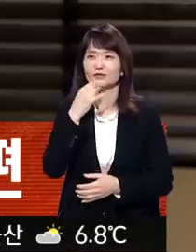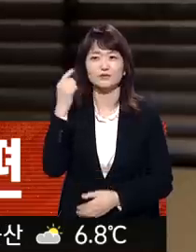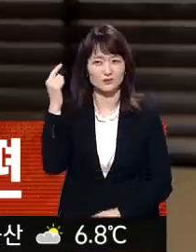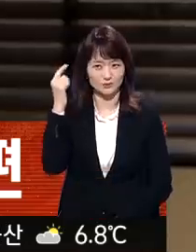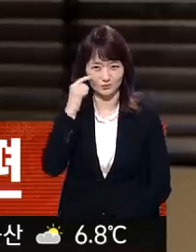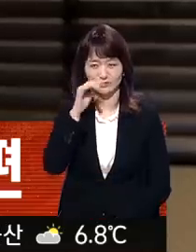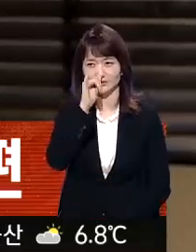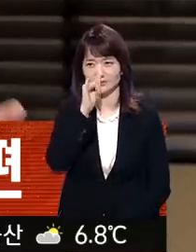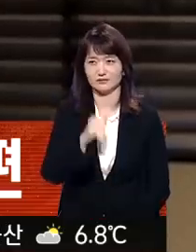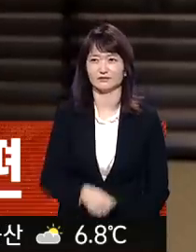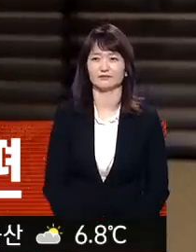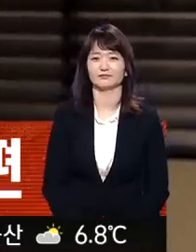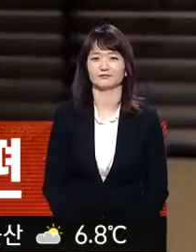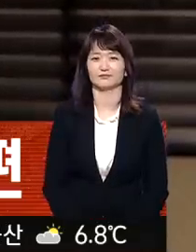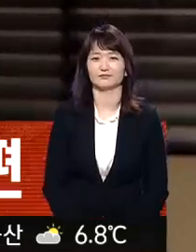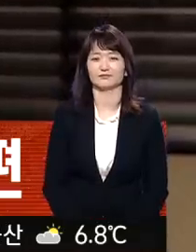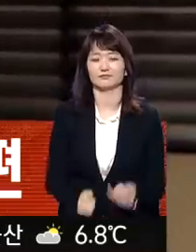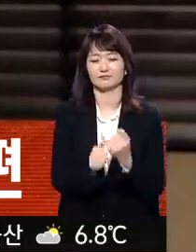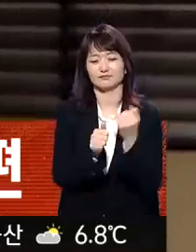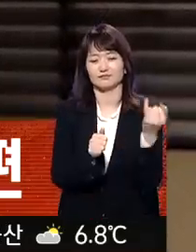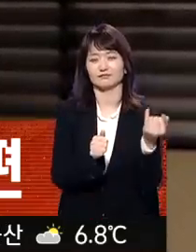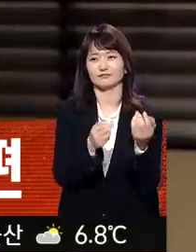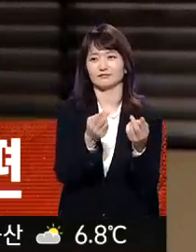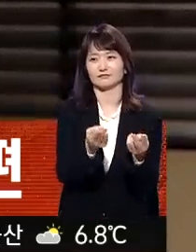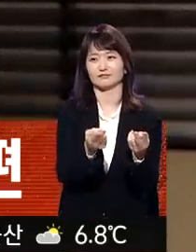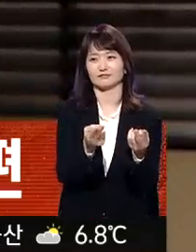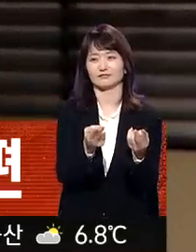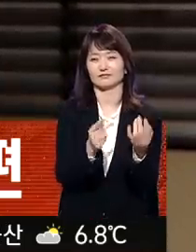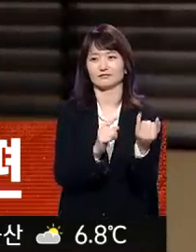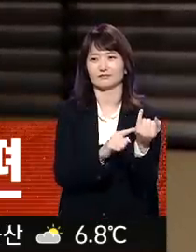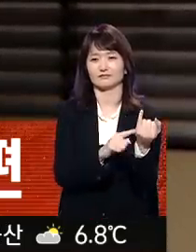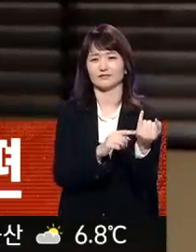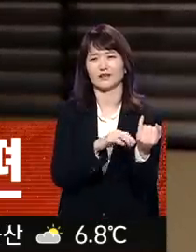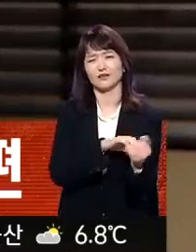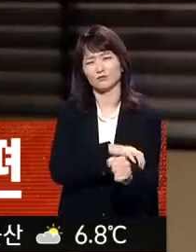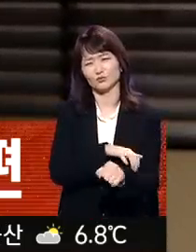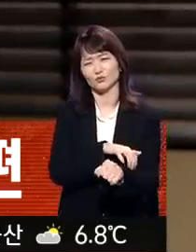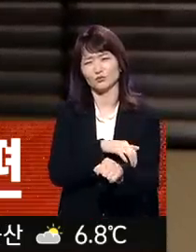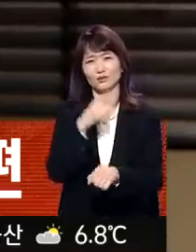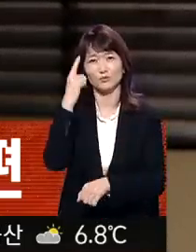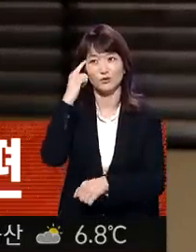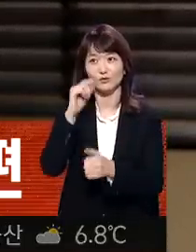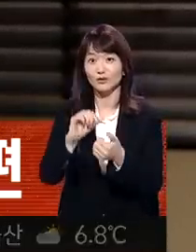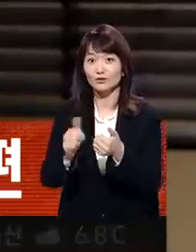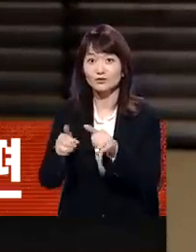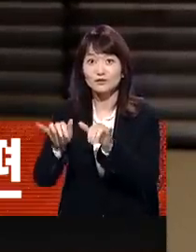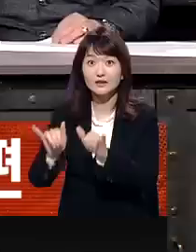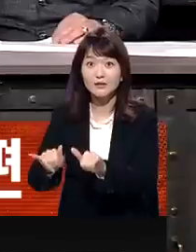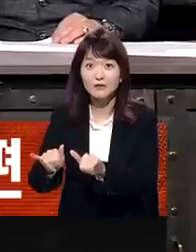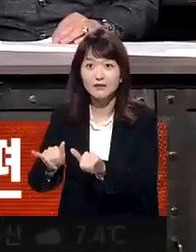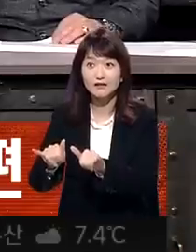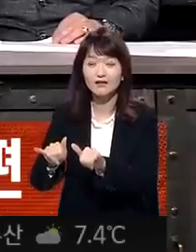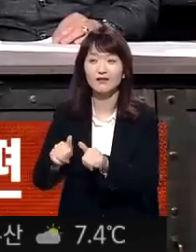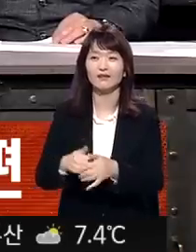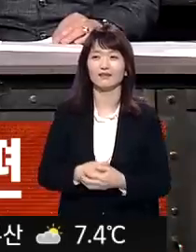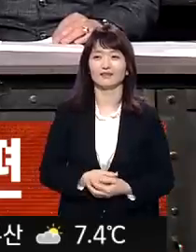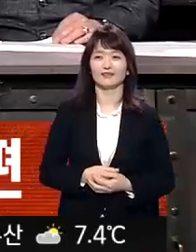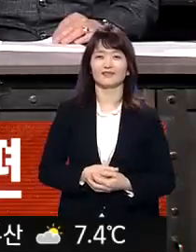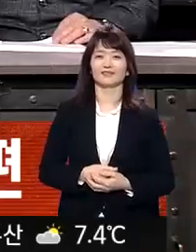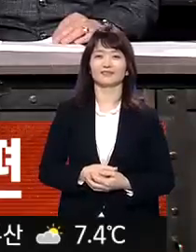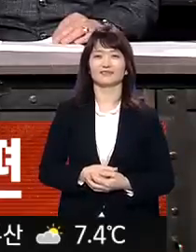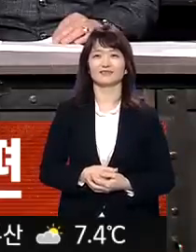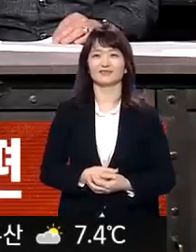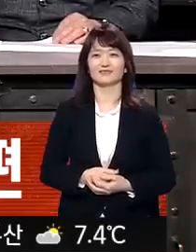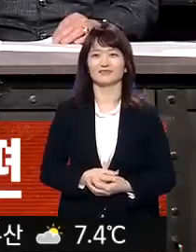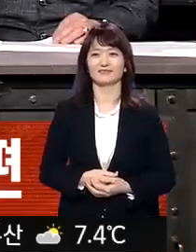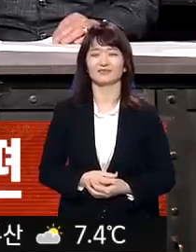이런 것 때문에 이제 옆에 이제 아내가 그 몇 초의 멈춤 불편합니다. 왜냐 뭐 죽었을까 뭐 이런 생각 이런 게 있을 수 있으니까 그런